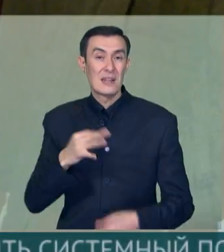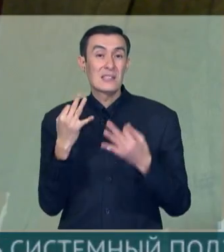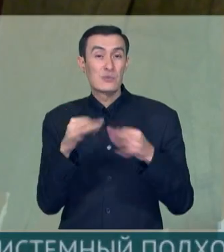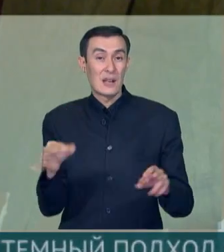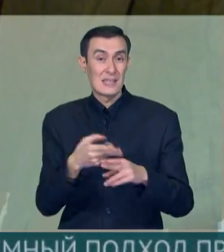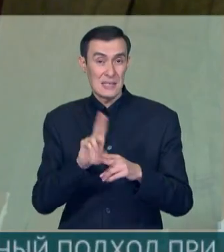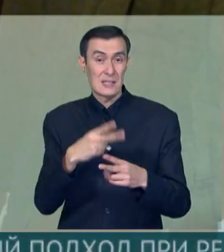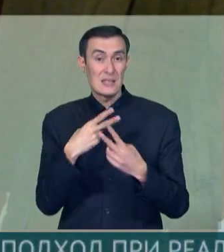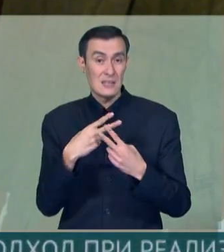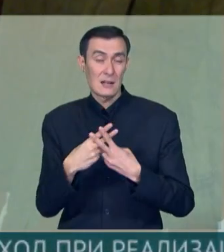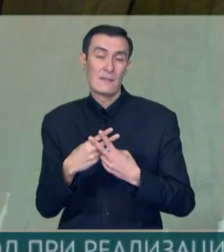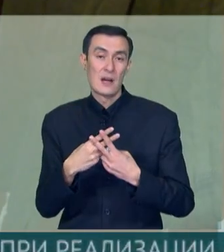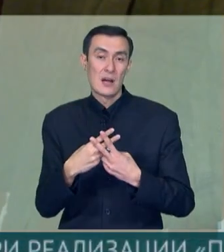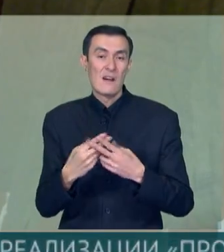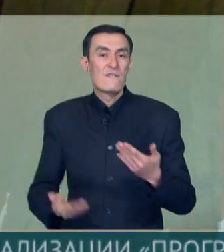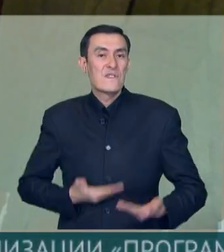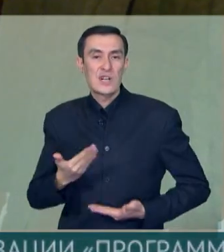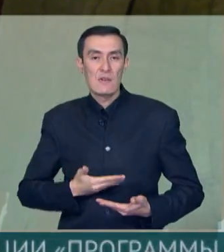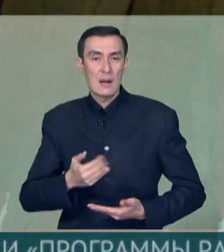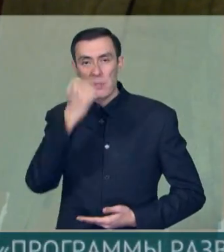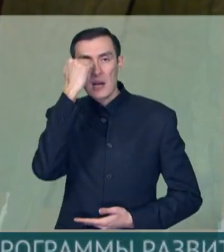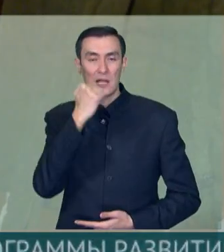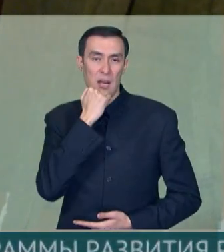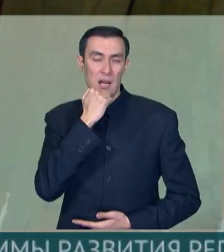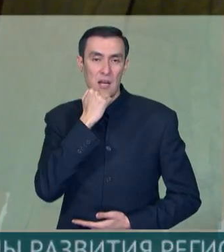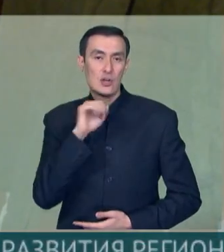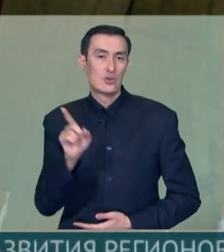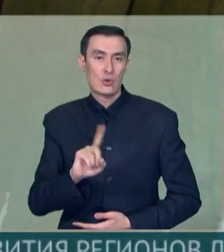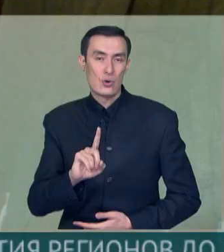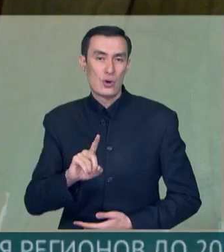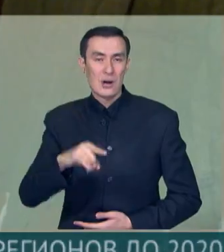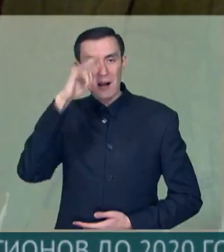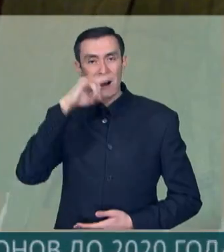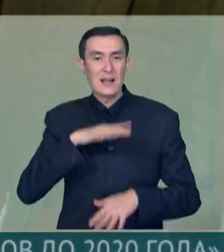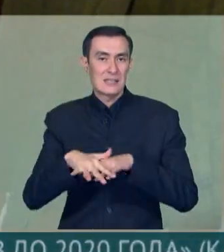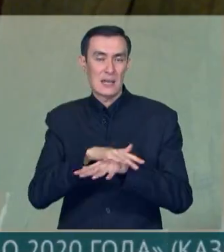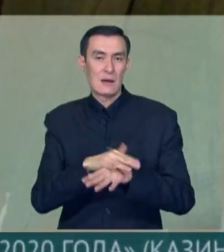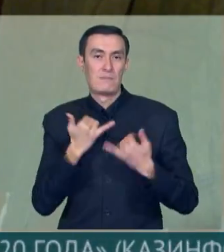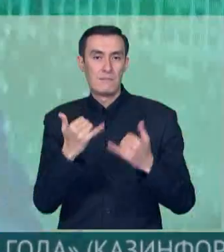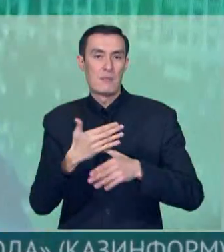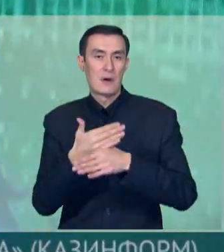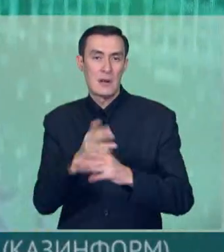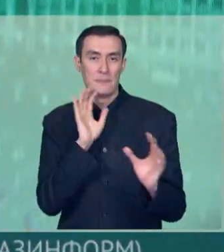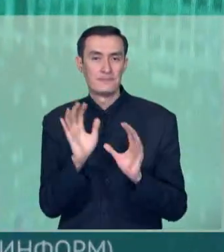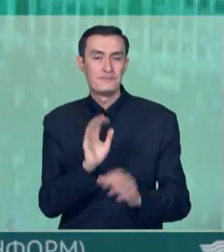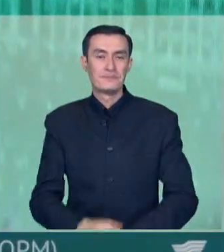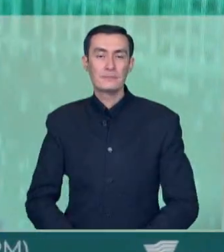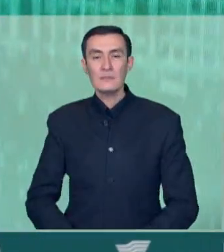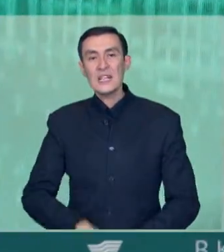этих застенков, они выживали только благодаря тому, что казахи их выхаживали.